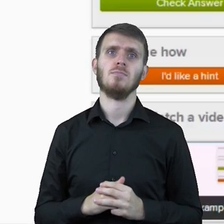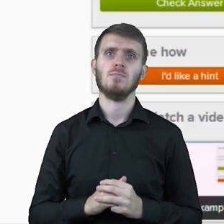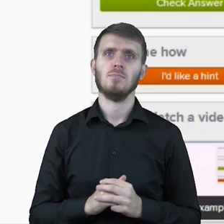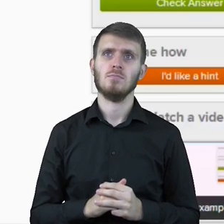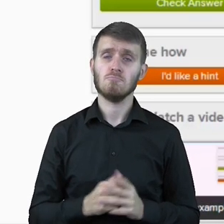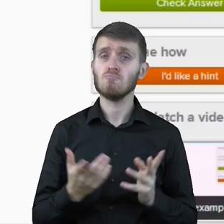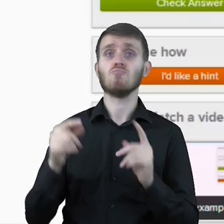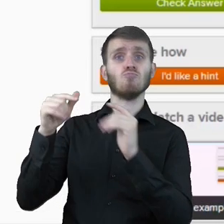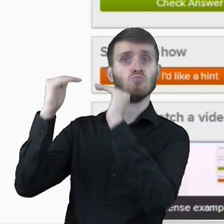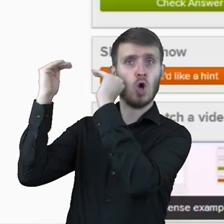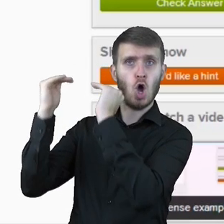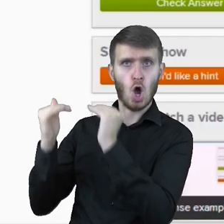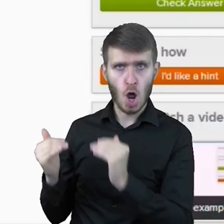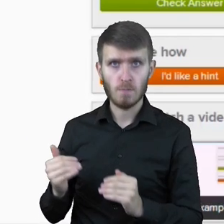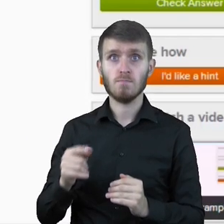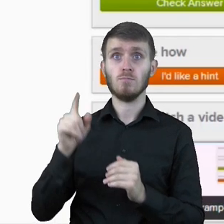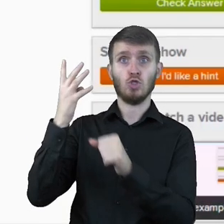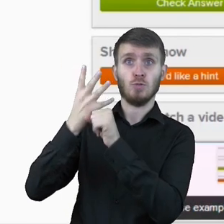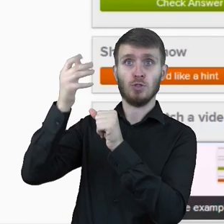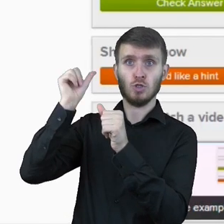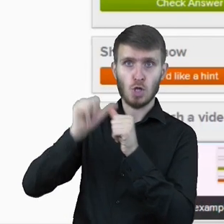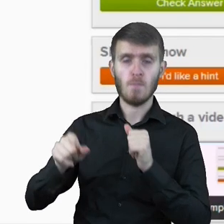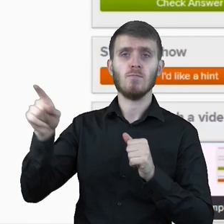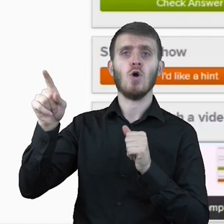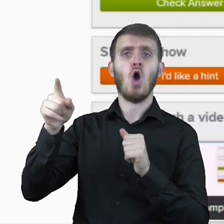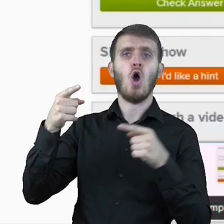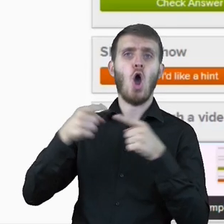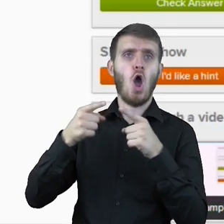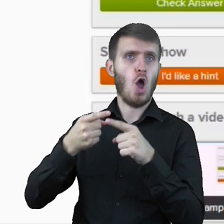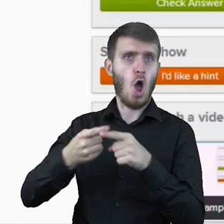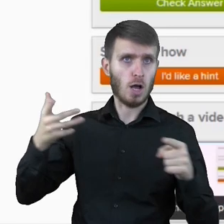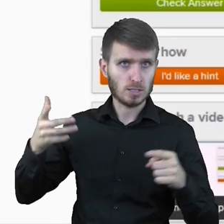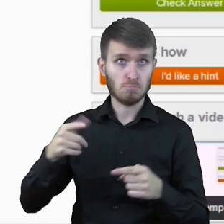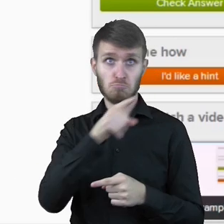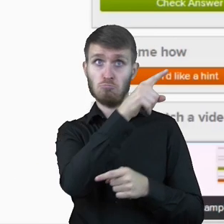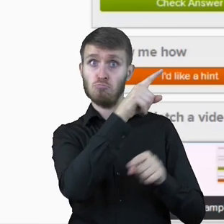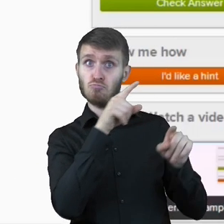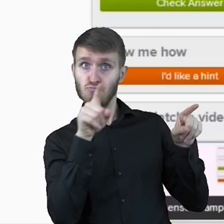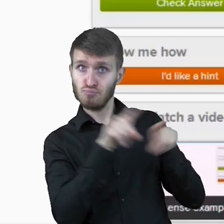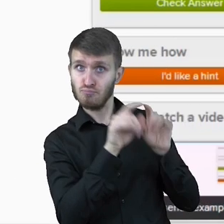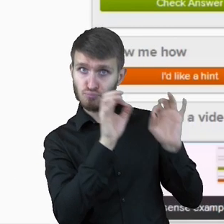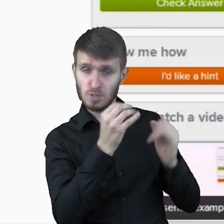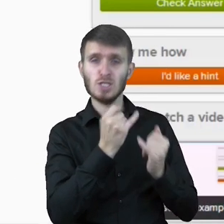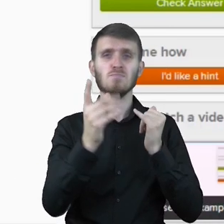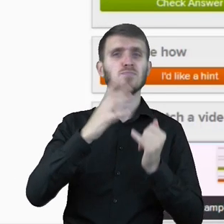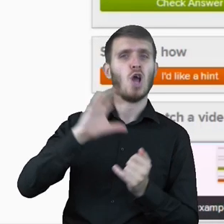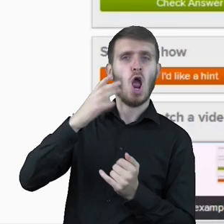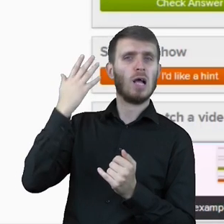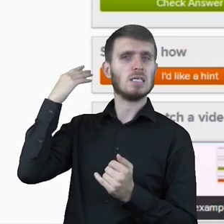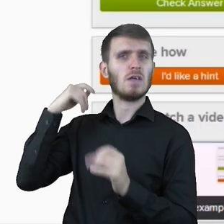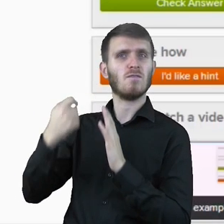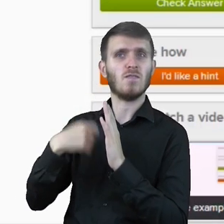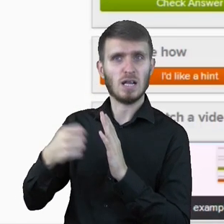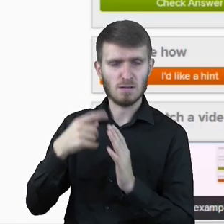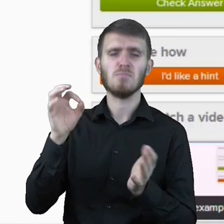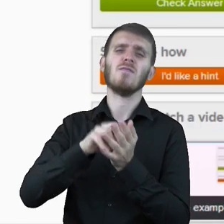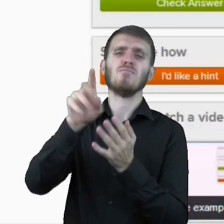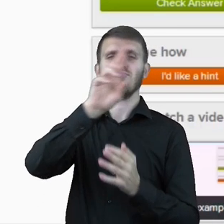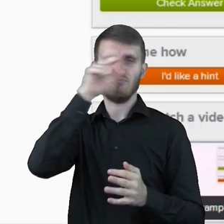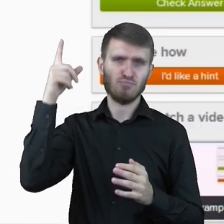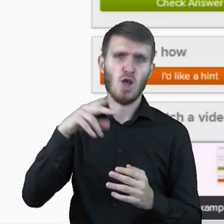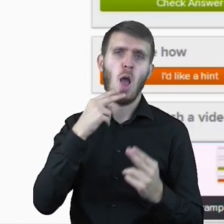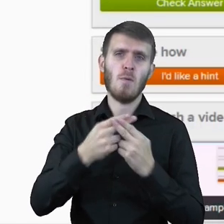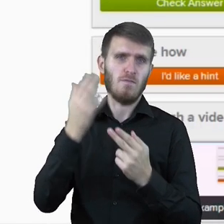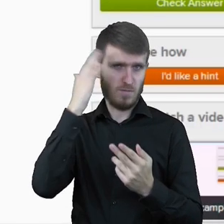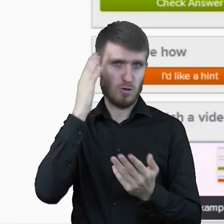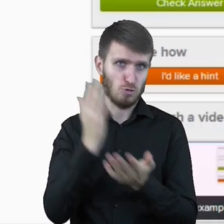Zacznijmy po kolei. Kąt 45 stopni to jest kąt ostry. Czy to jest kąt ostry? Jeśli